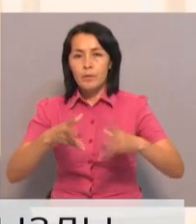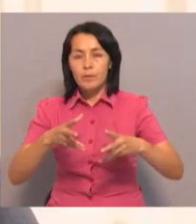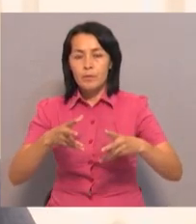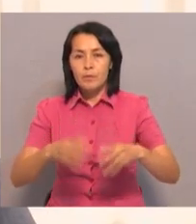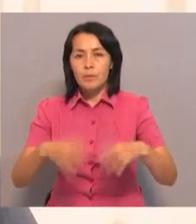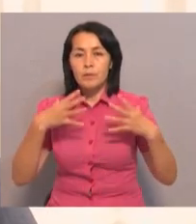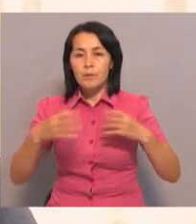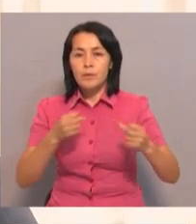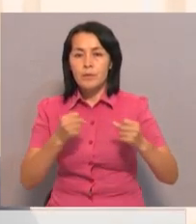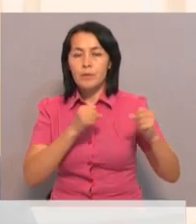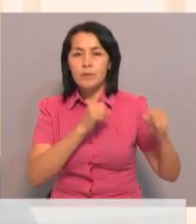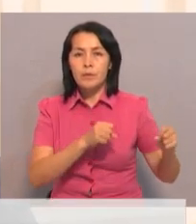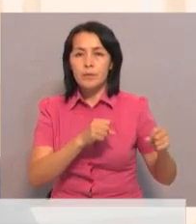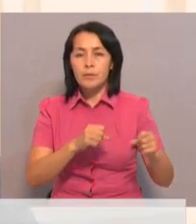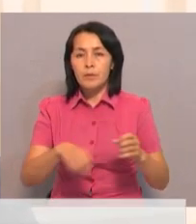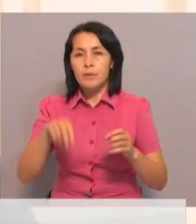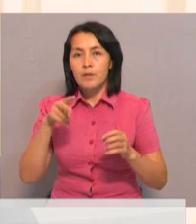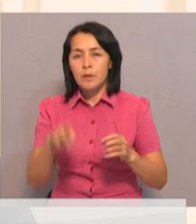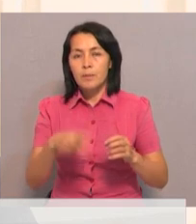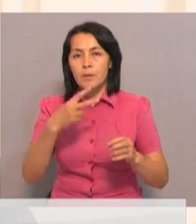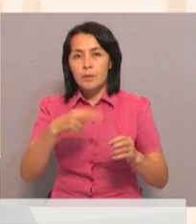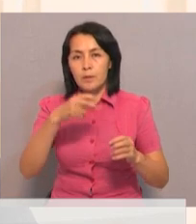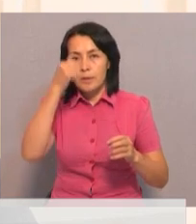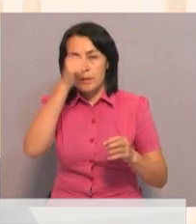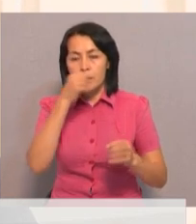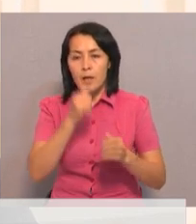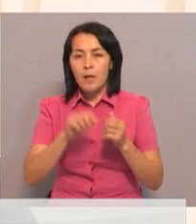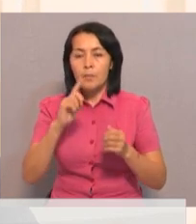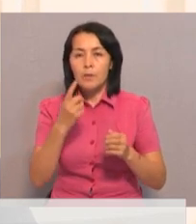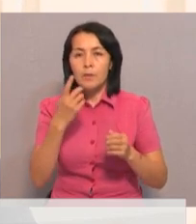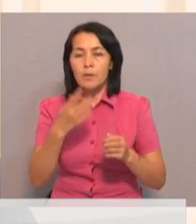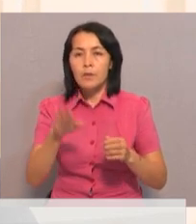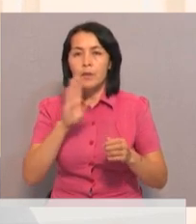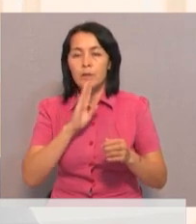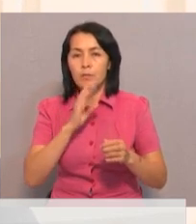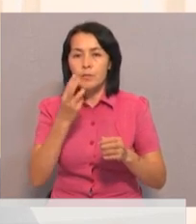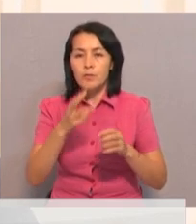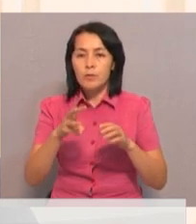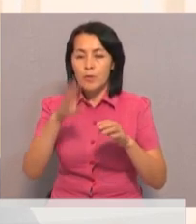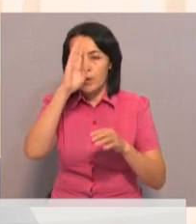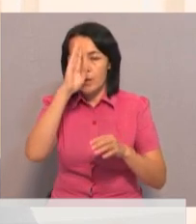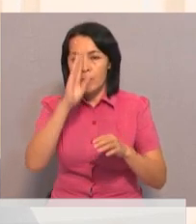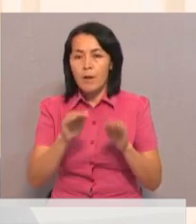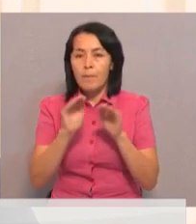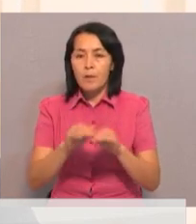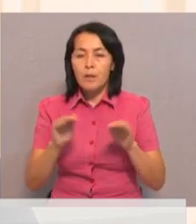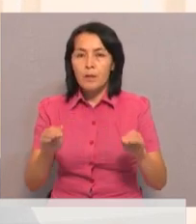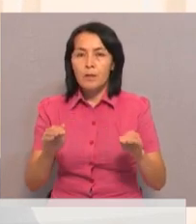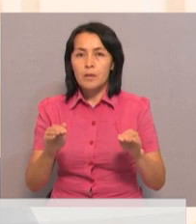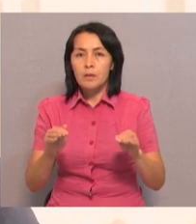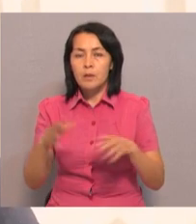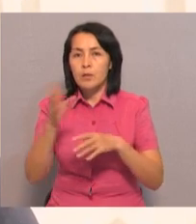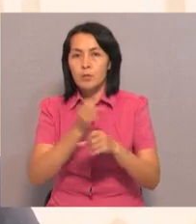ұйымының 22 жылға мәліметі бойынша әрбір 5-ші әйел мен әр 13-ші ер адам балалық шағында